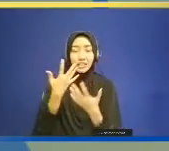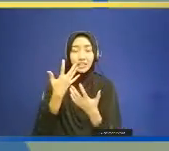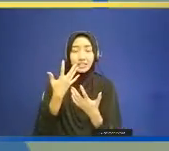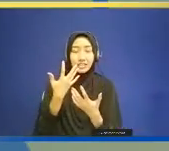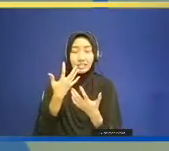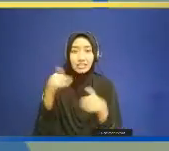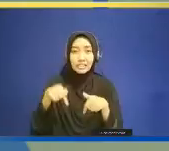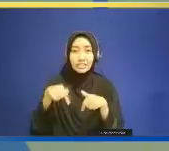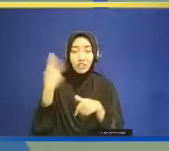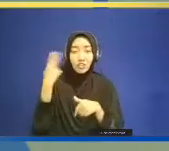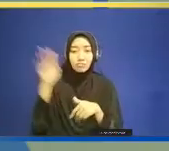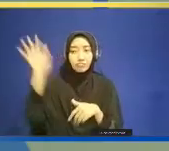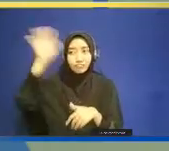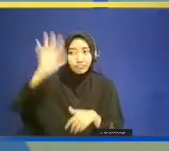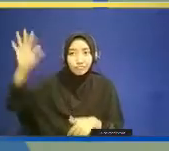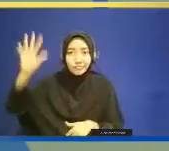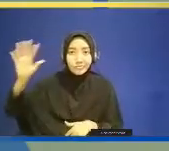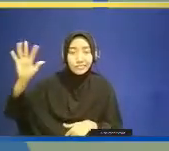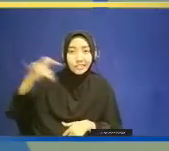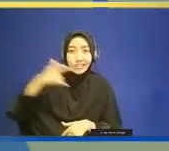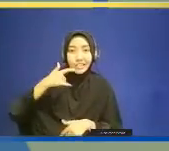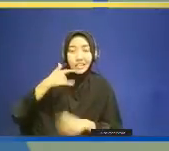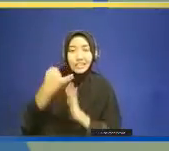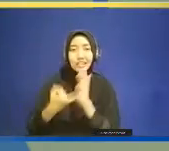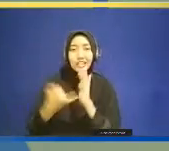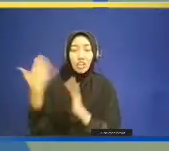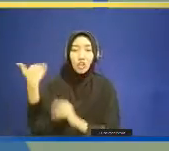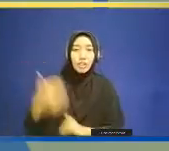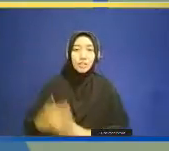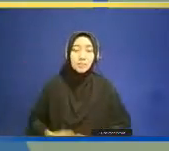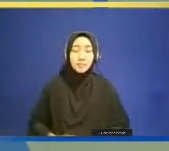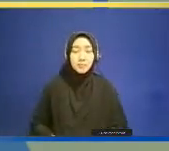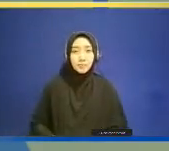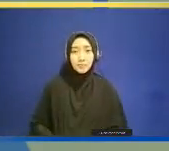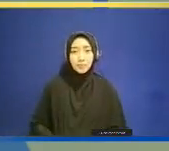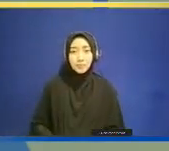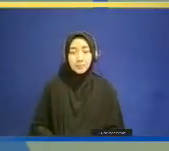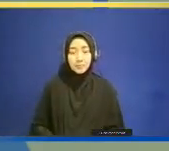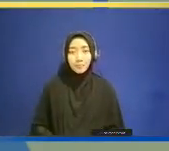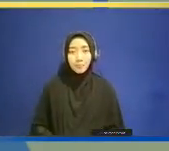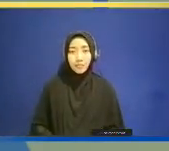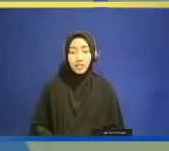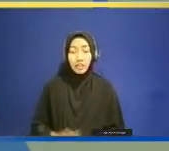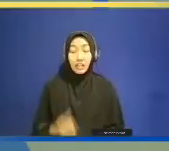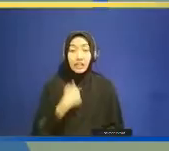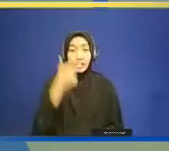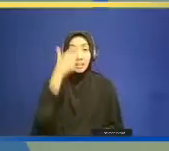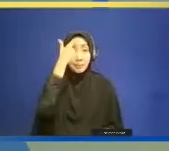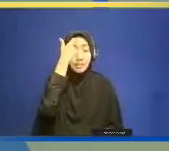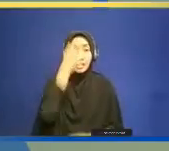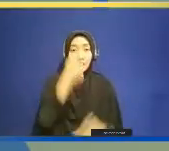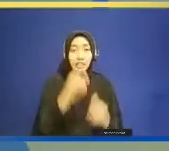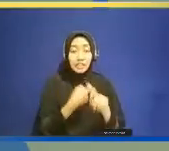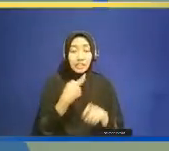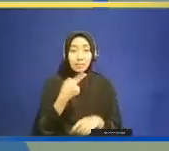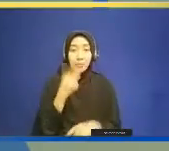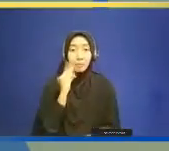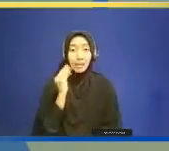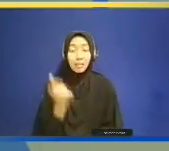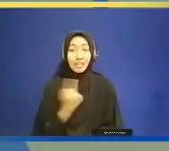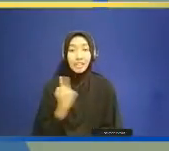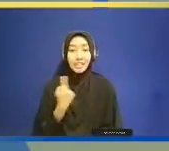untuk bisa punya gambaran mengenai indikator tadi kita sudah belajar dari apa yang kita alami